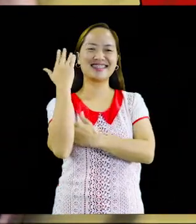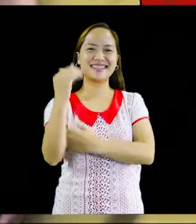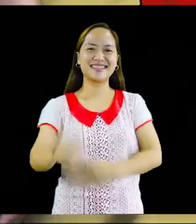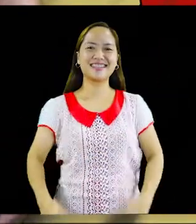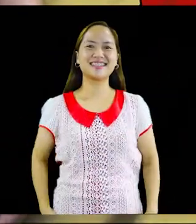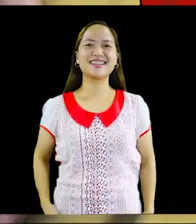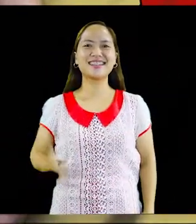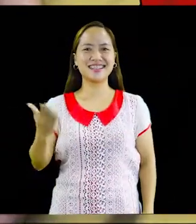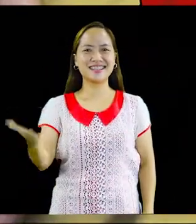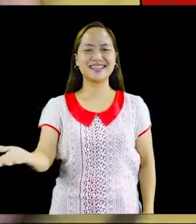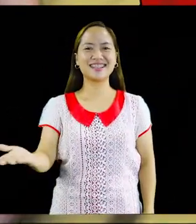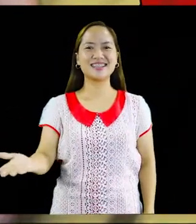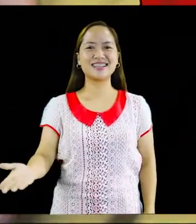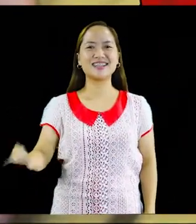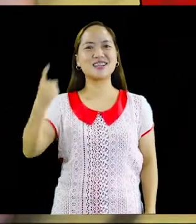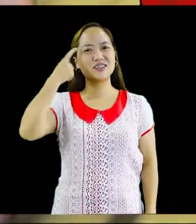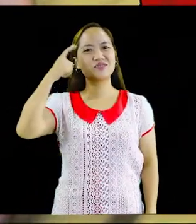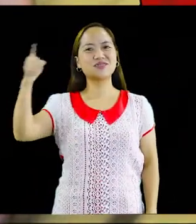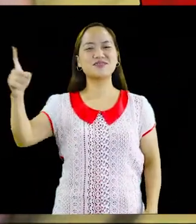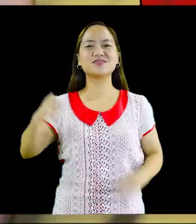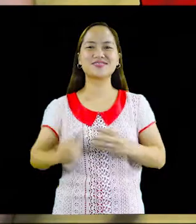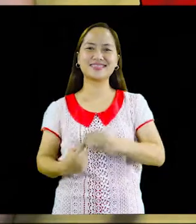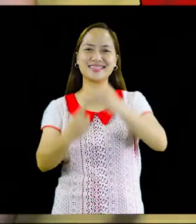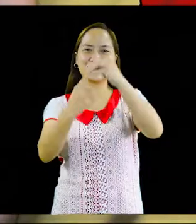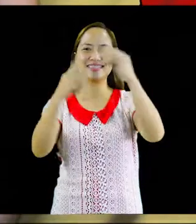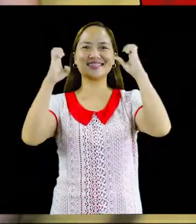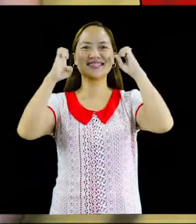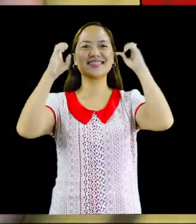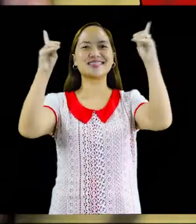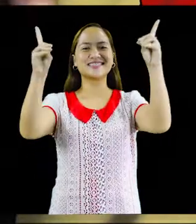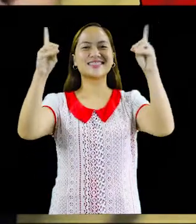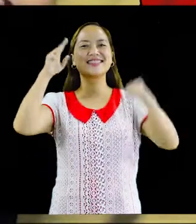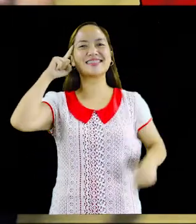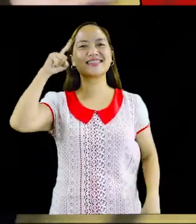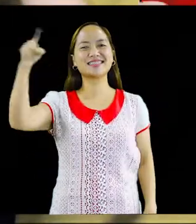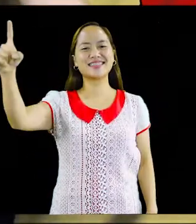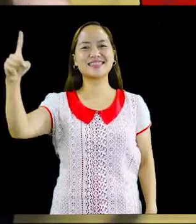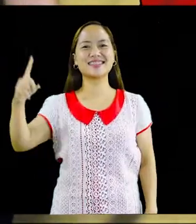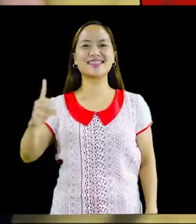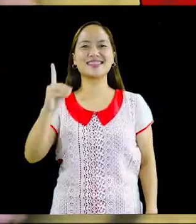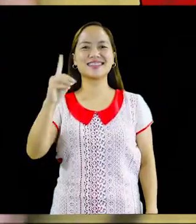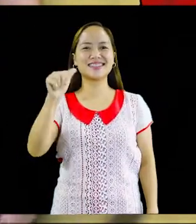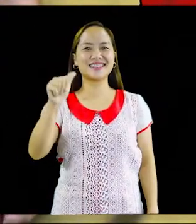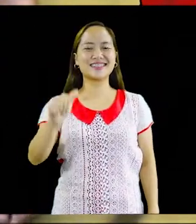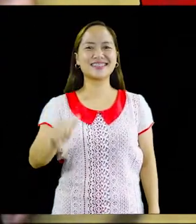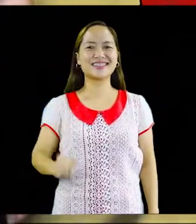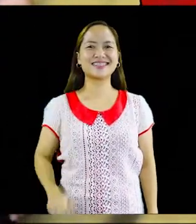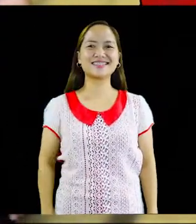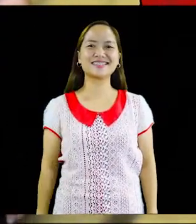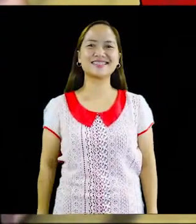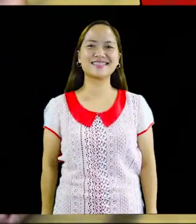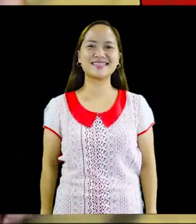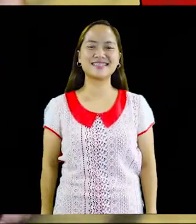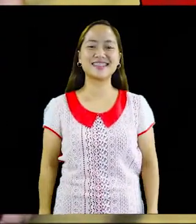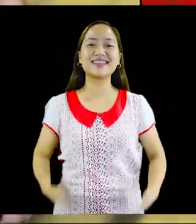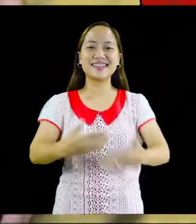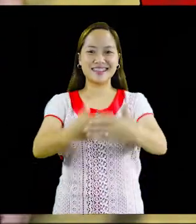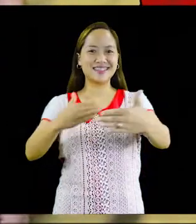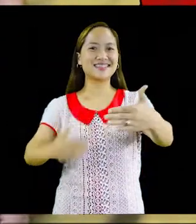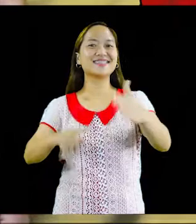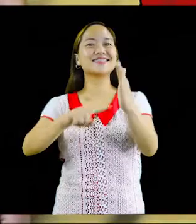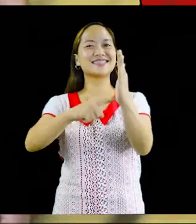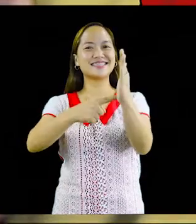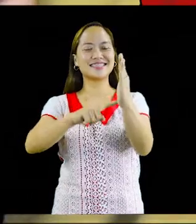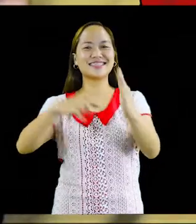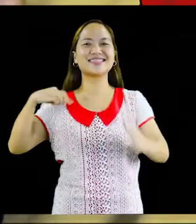Hindi nga episode para sa Special Education Intellectual Disability Literacy. Antes kita magsugod sa